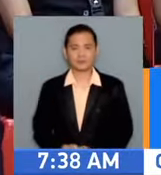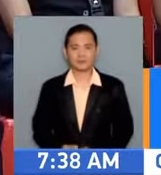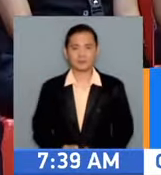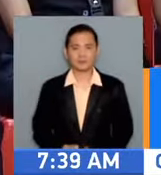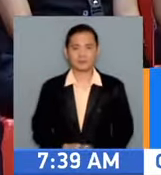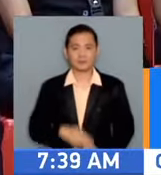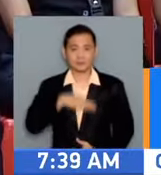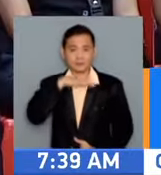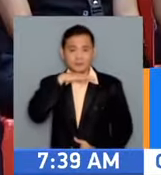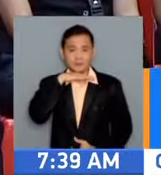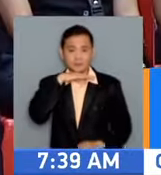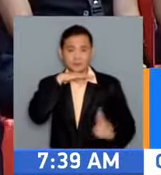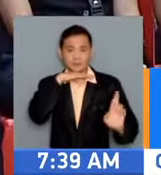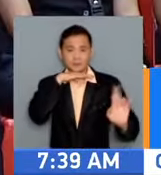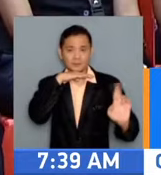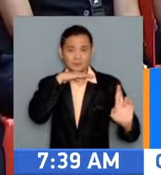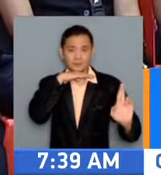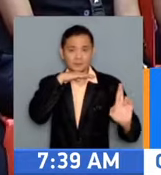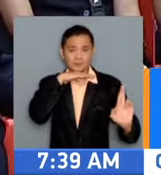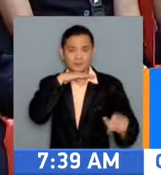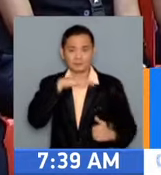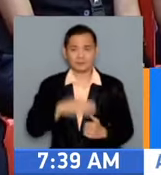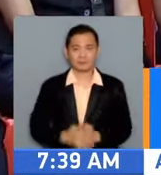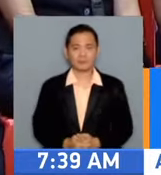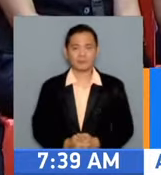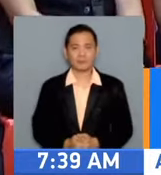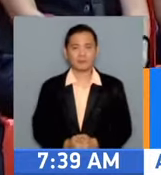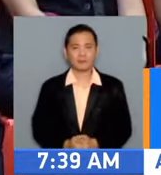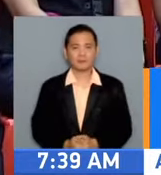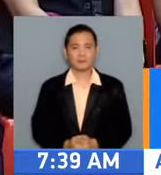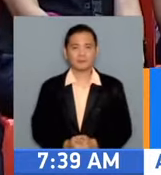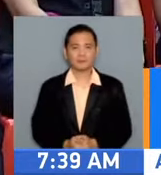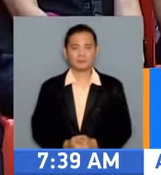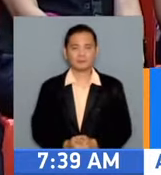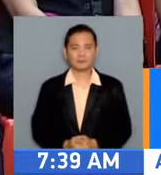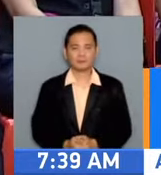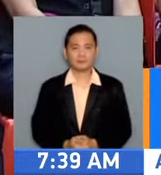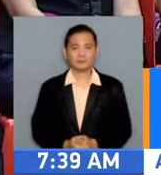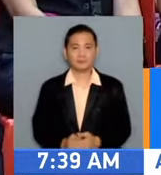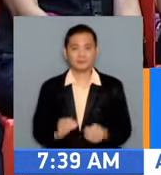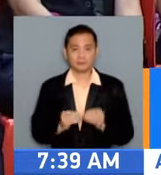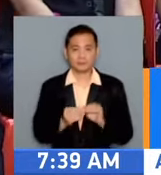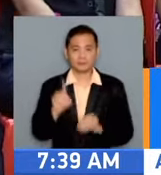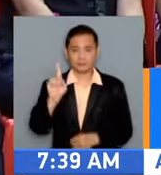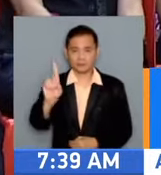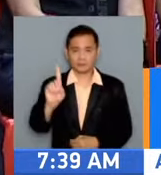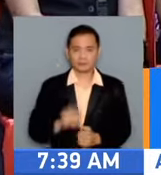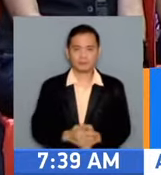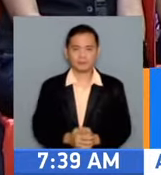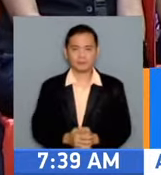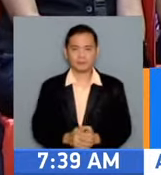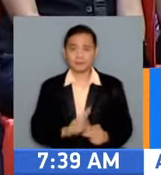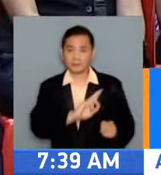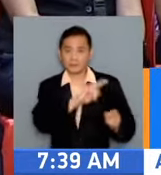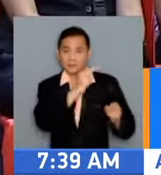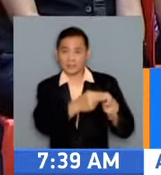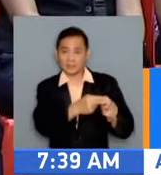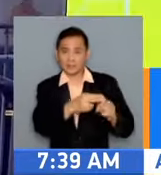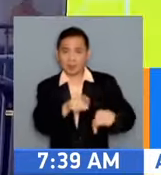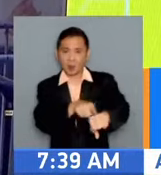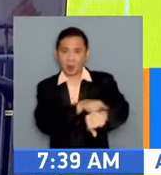sa baba. Kamay sa baba. Okay. Unang tanong. Ano ang pangalan ng tinuturing ngayon na pinakamahabang tulay sa Pilipinas?